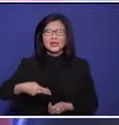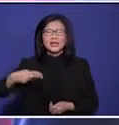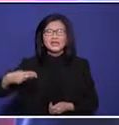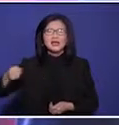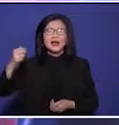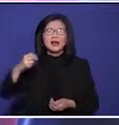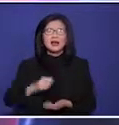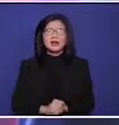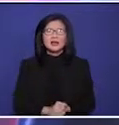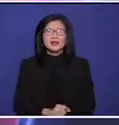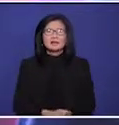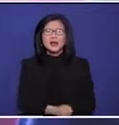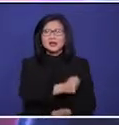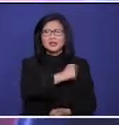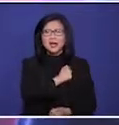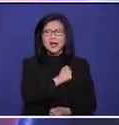Indonesia